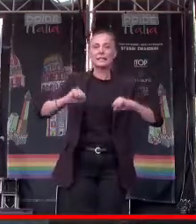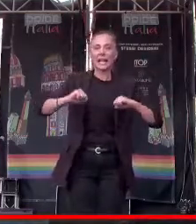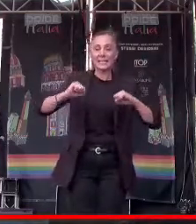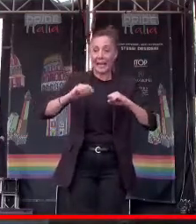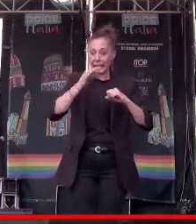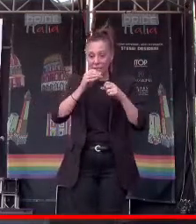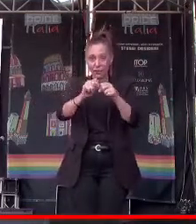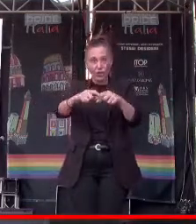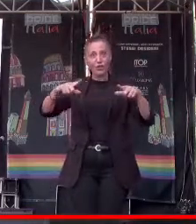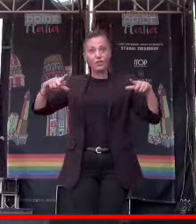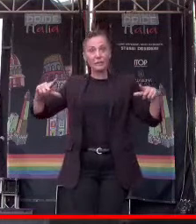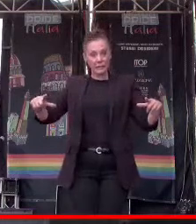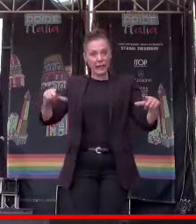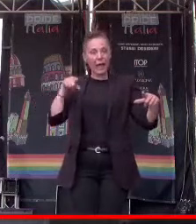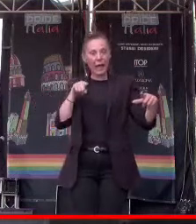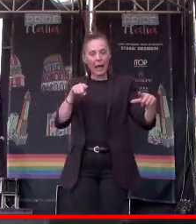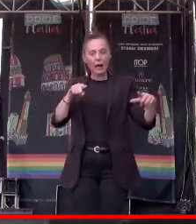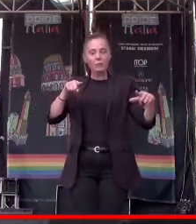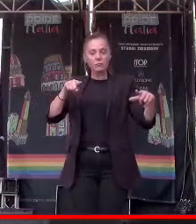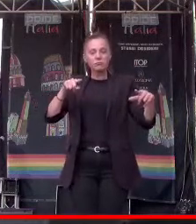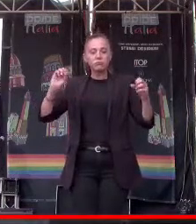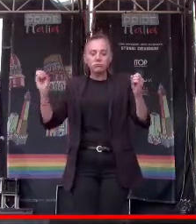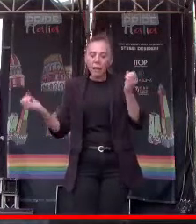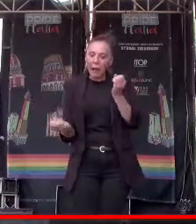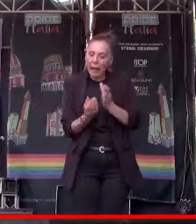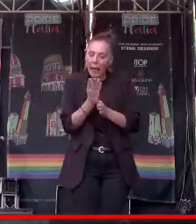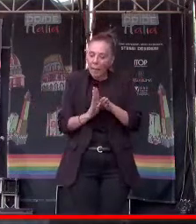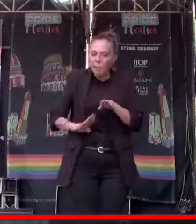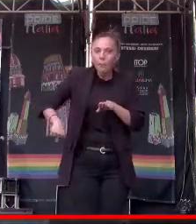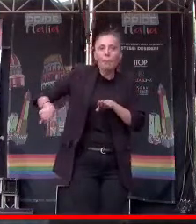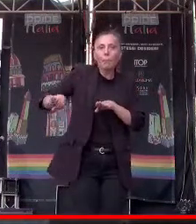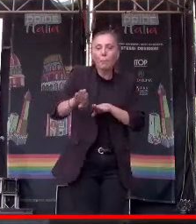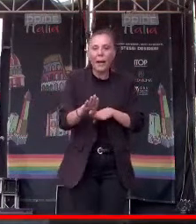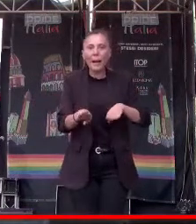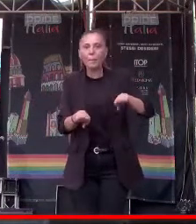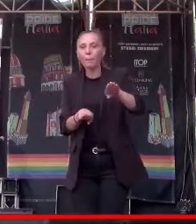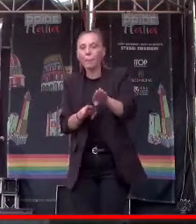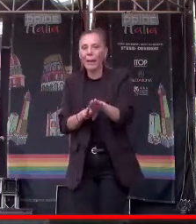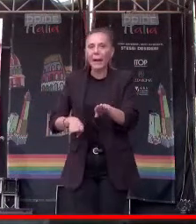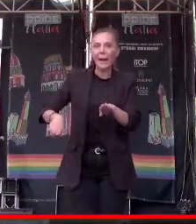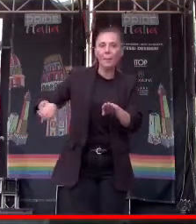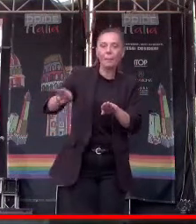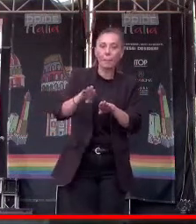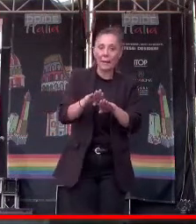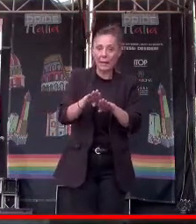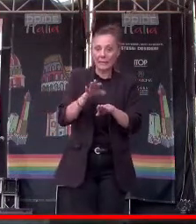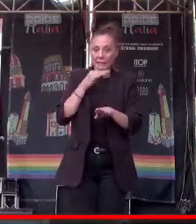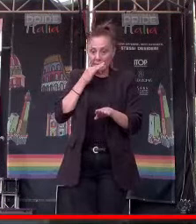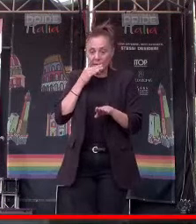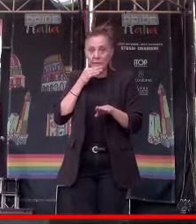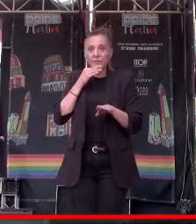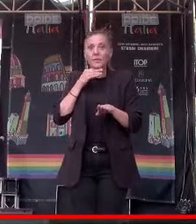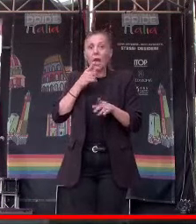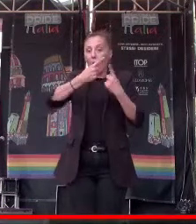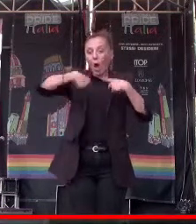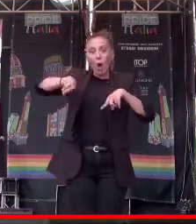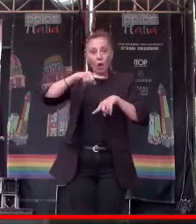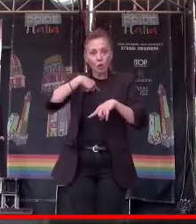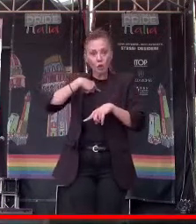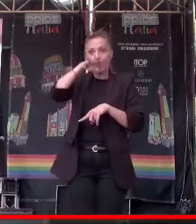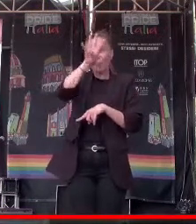città che si crea step by step. Quindi da un lato non rinneghiamo la